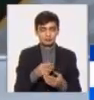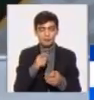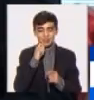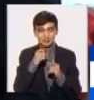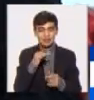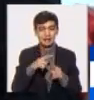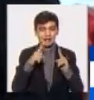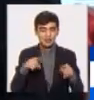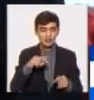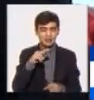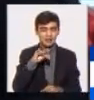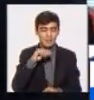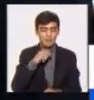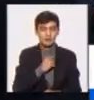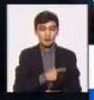и дипломы.